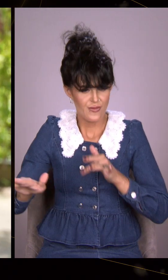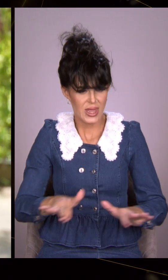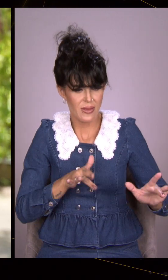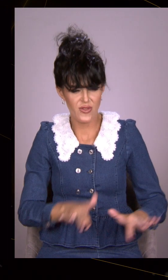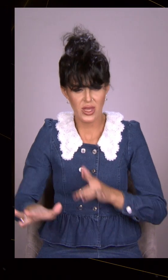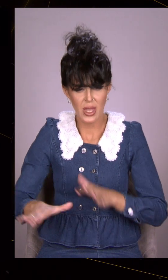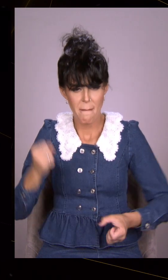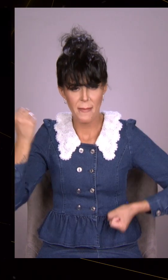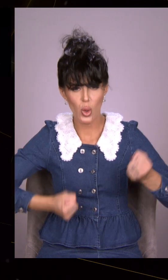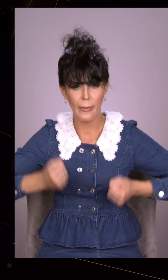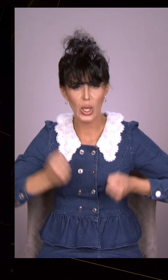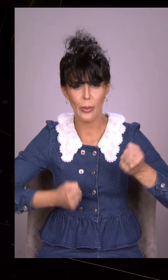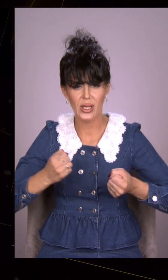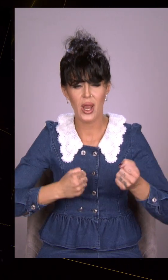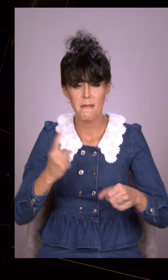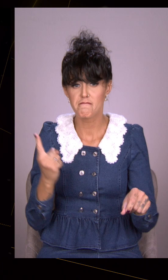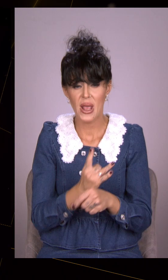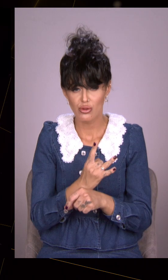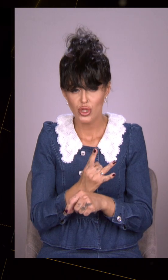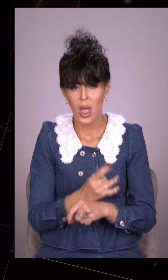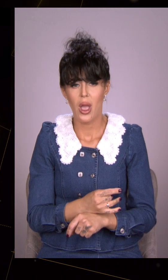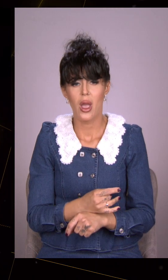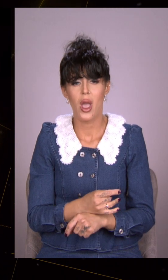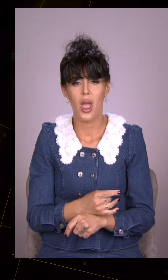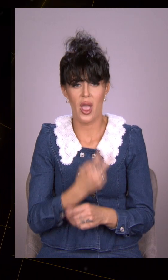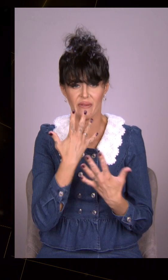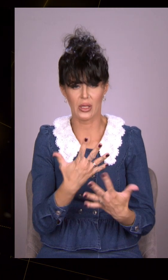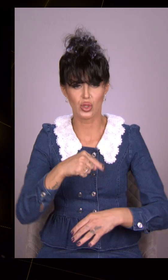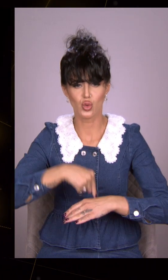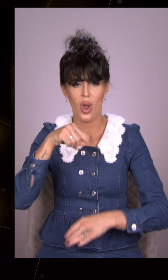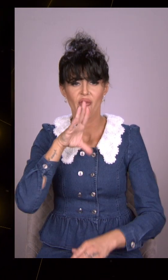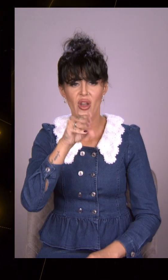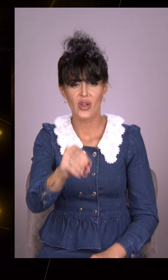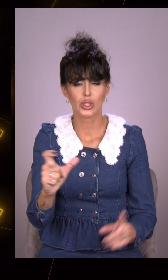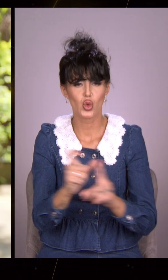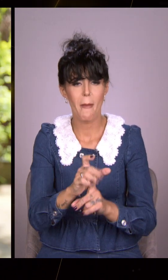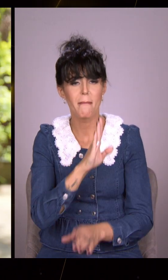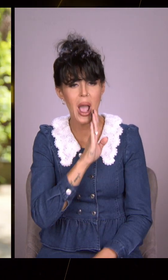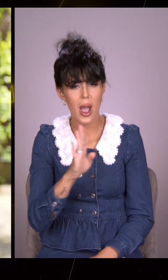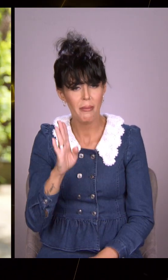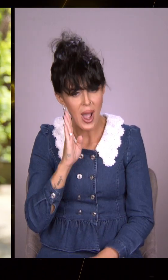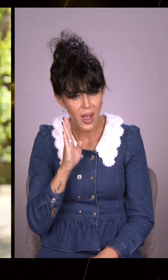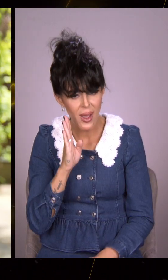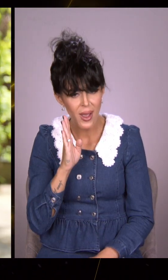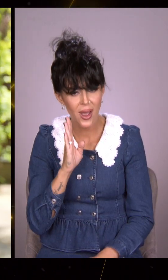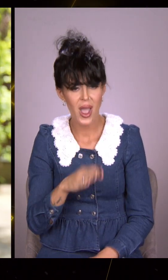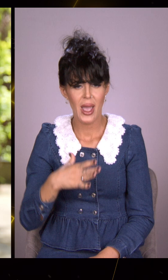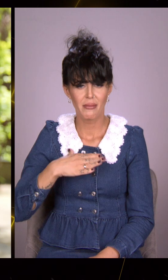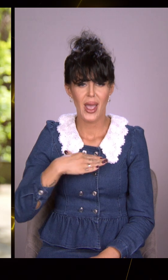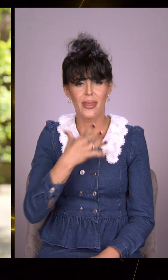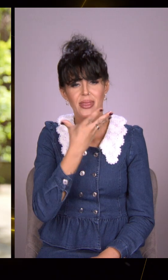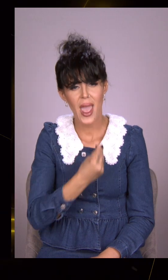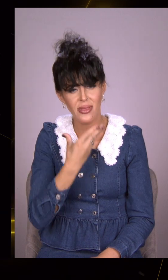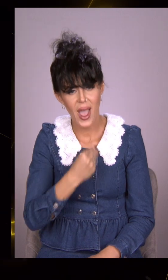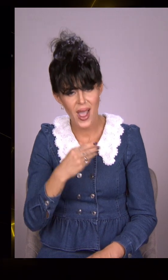він тільки бігав. Вперше почули, що він свідомо сказав: мама, бавився я з ним, він по мені повзав, і діда,